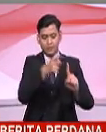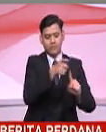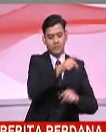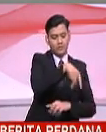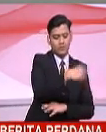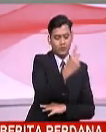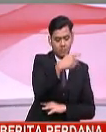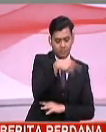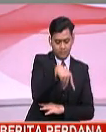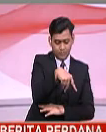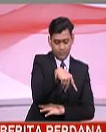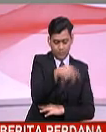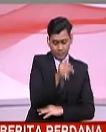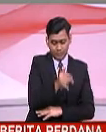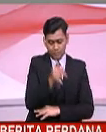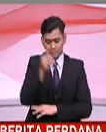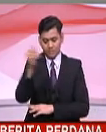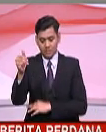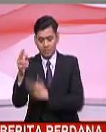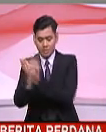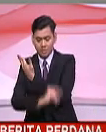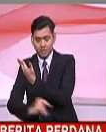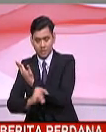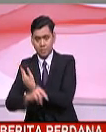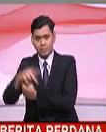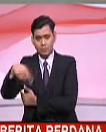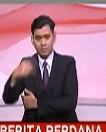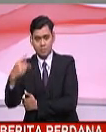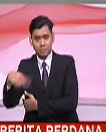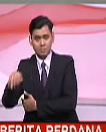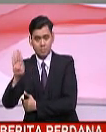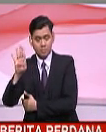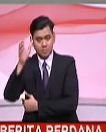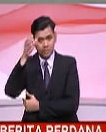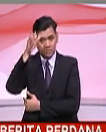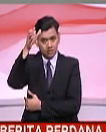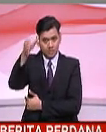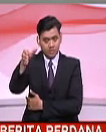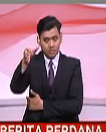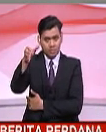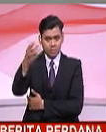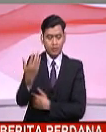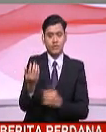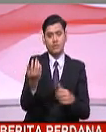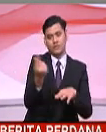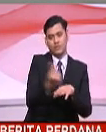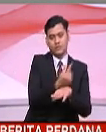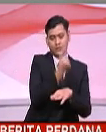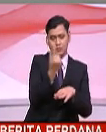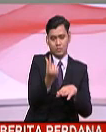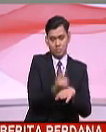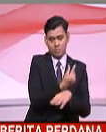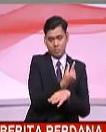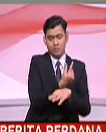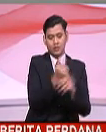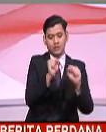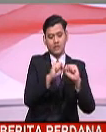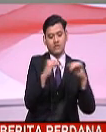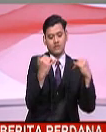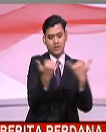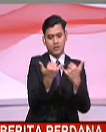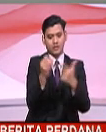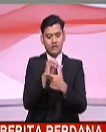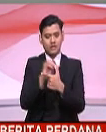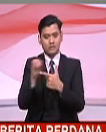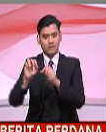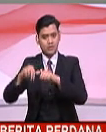PKPP ke negeri PKPP melalui konsep Green Travel Bubble menggunakan syarikat dan